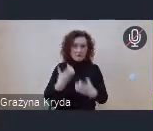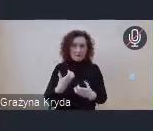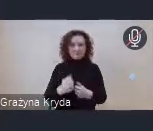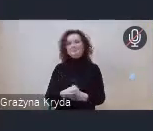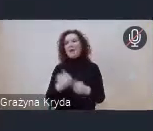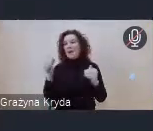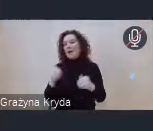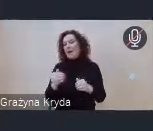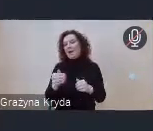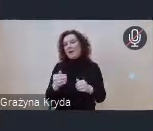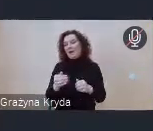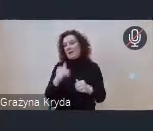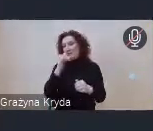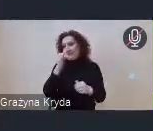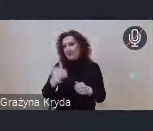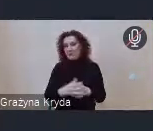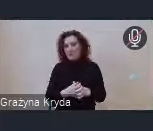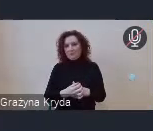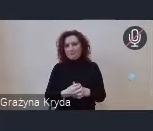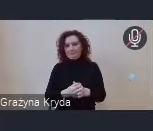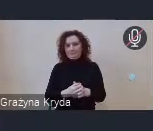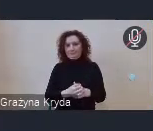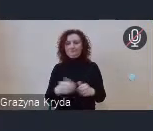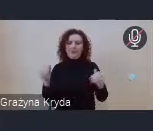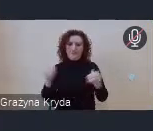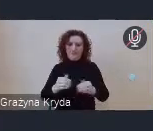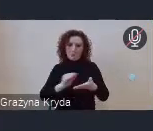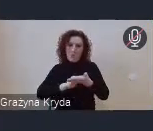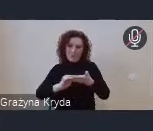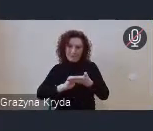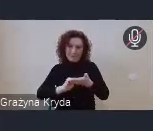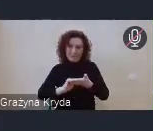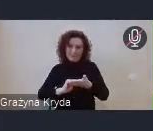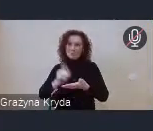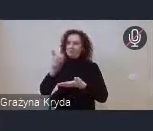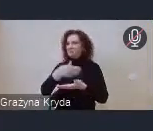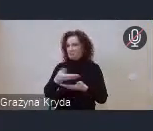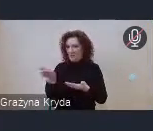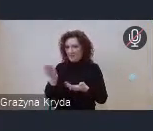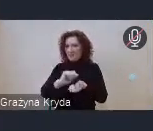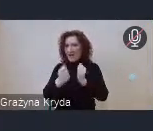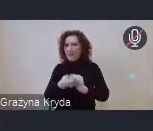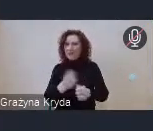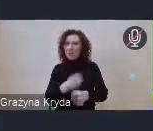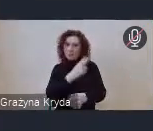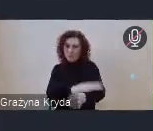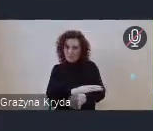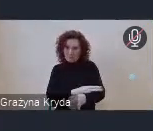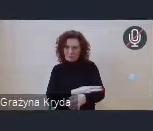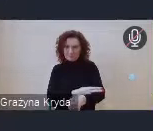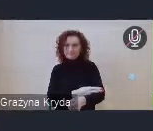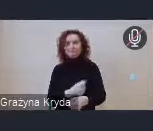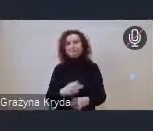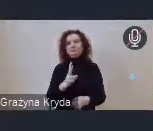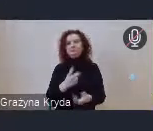was przepraszam lub do urzędu który daje wam pieniądze bo to chyba prawnie to urząd będzie w ogóle stroną takiego